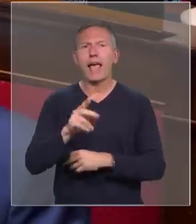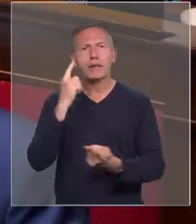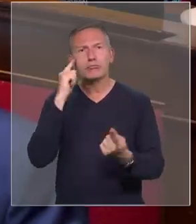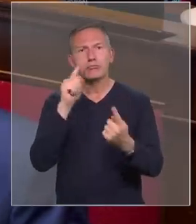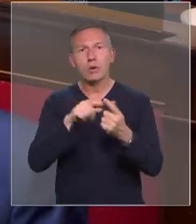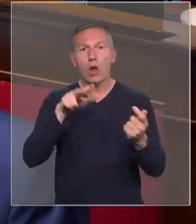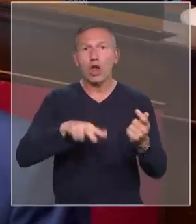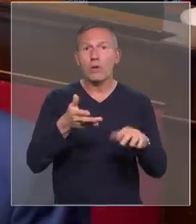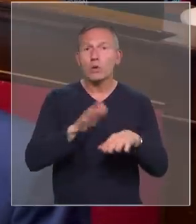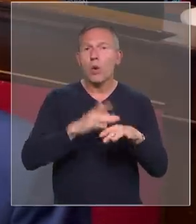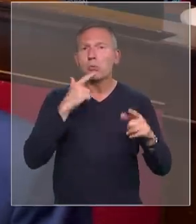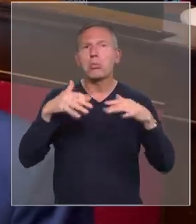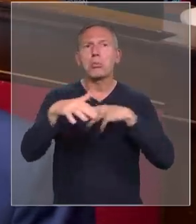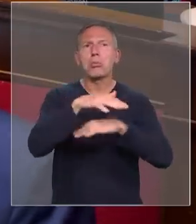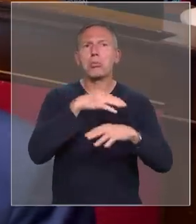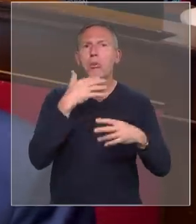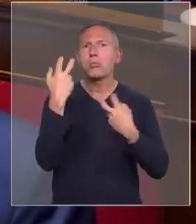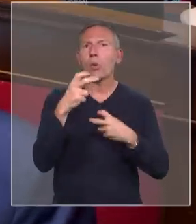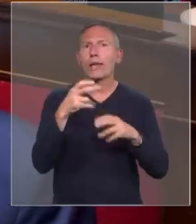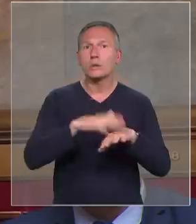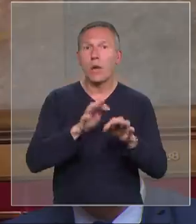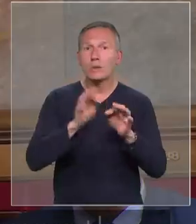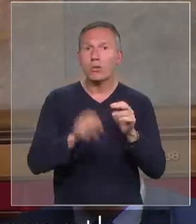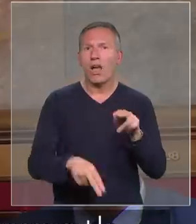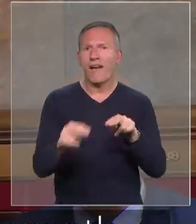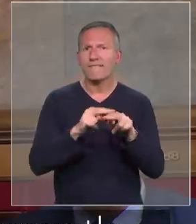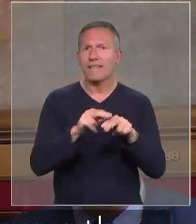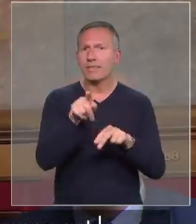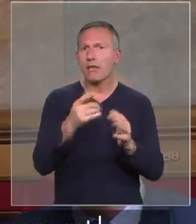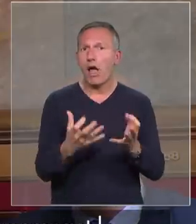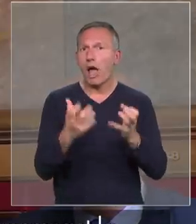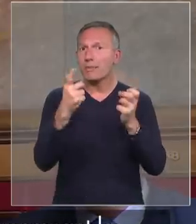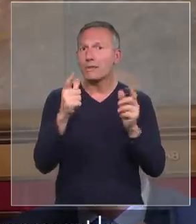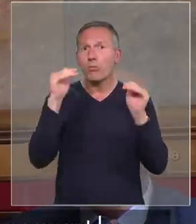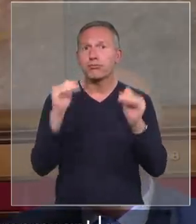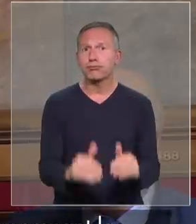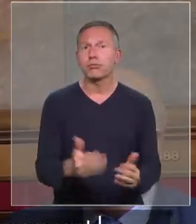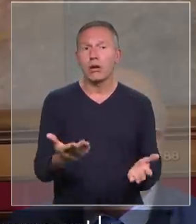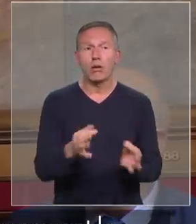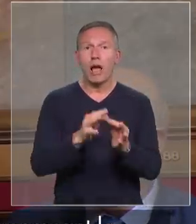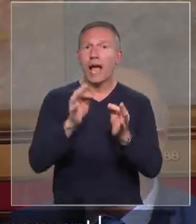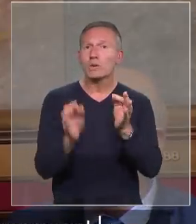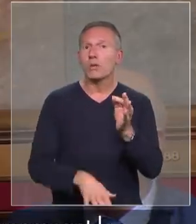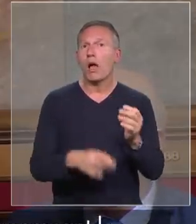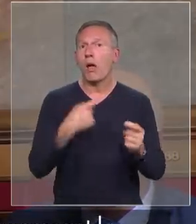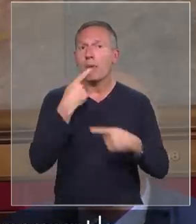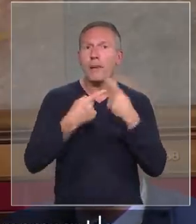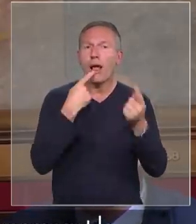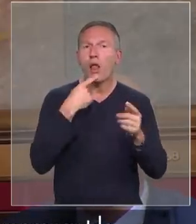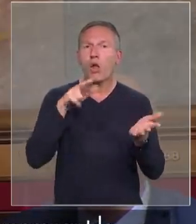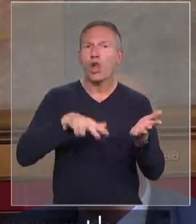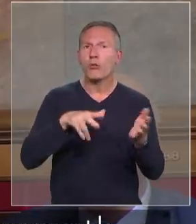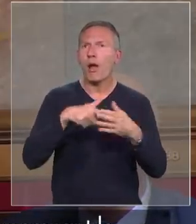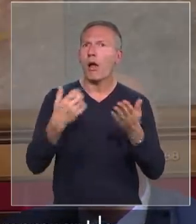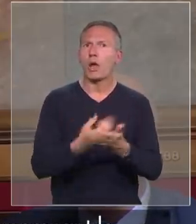Mais beaucoup de bruit pour rien. Vous passez à côté de vos propres ambitions. Si ce CNR a permis de mettre la question du logement au cœur de